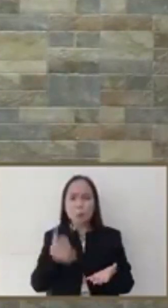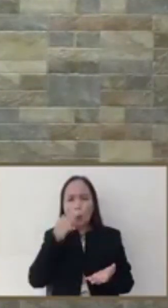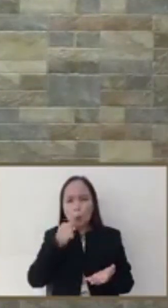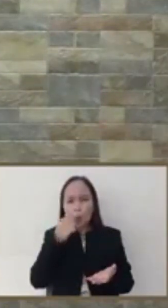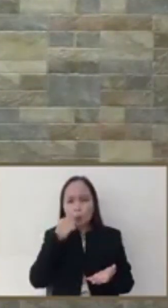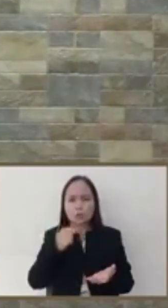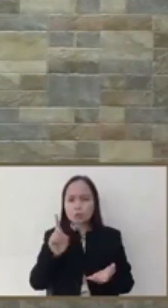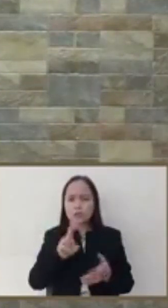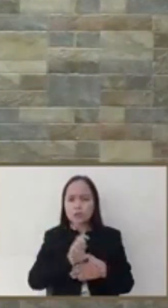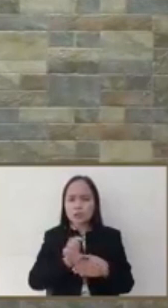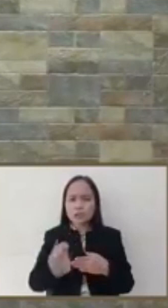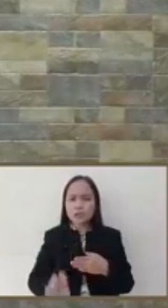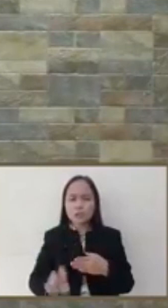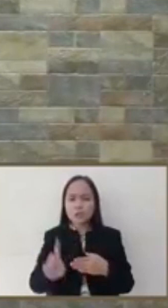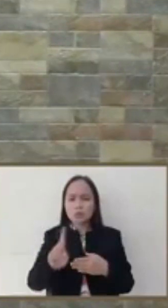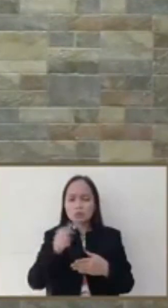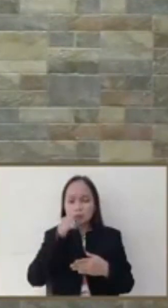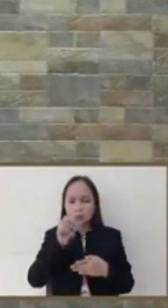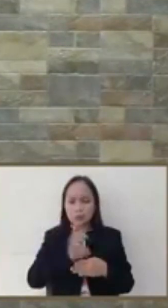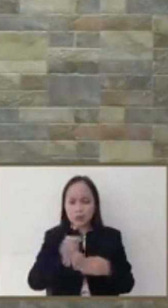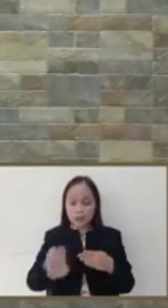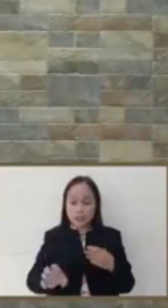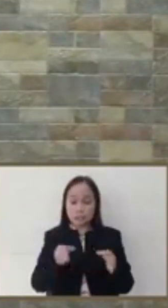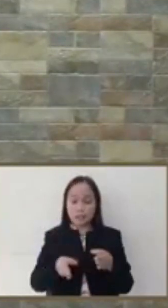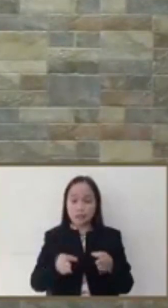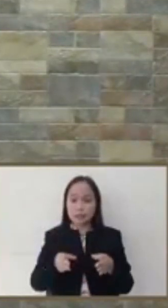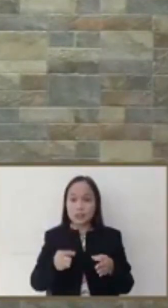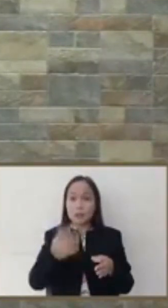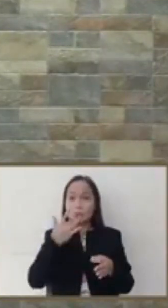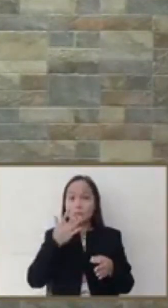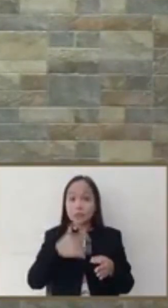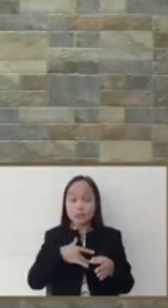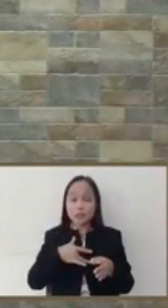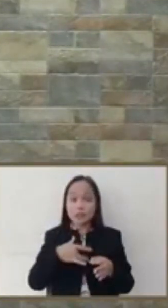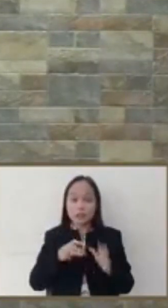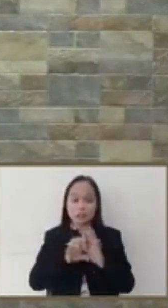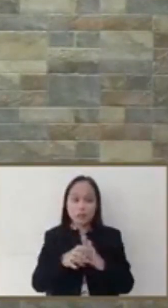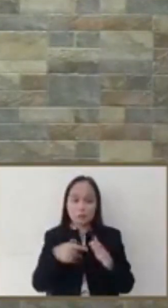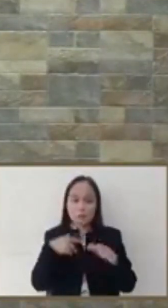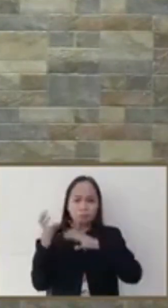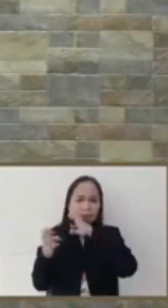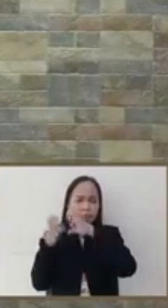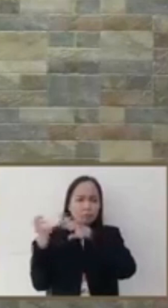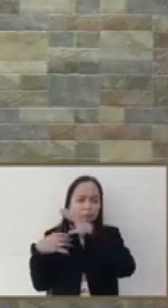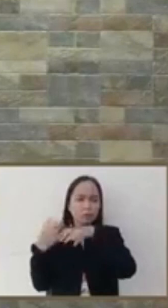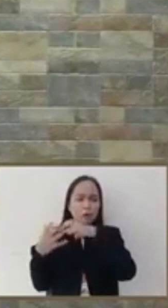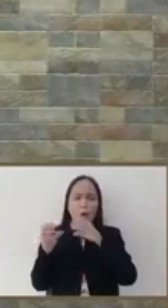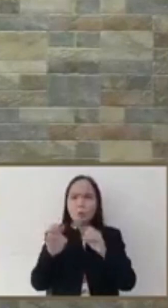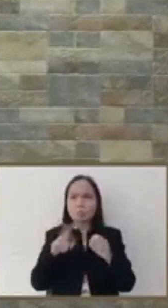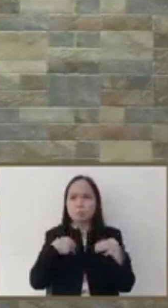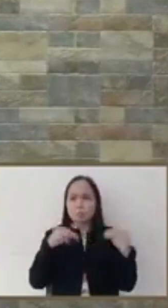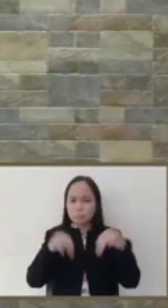lagi pong ang katapusan. You know, pag nagsalita ako sa birthday, may birthday party, may meeting kami, you